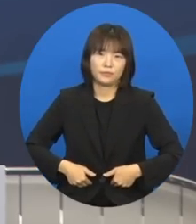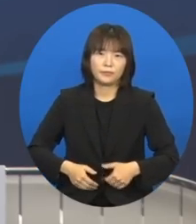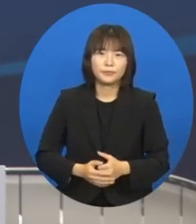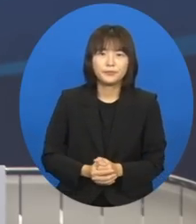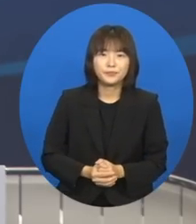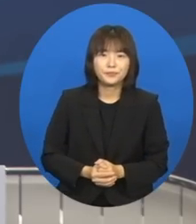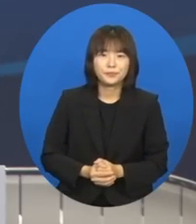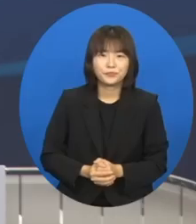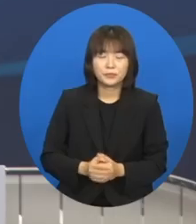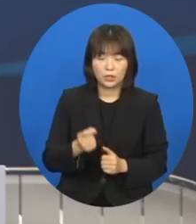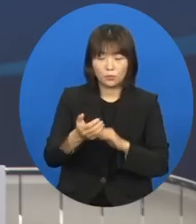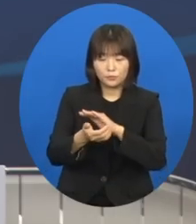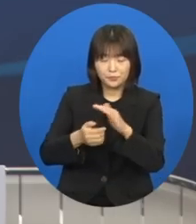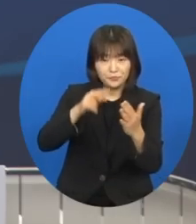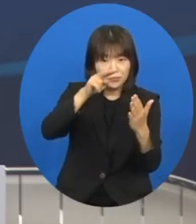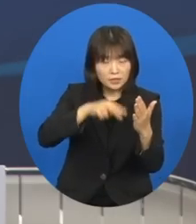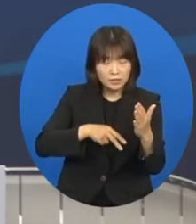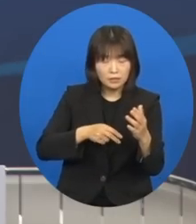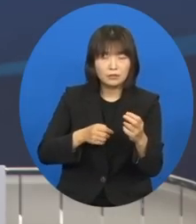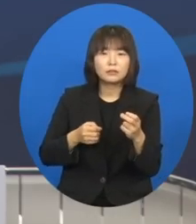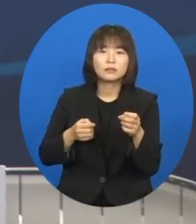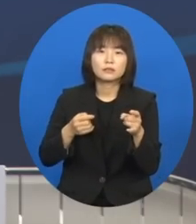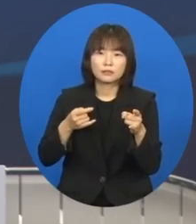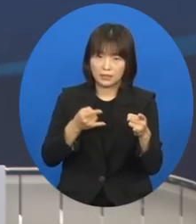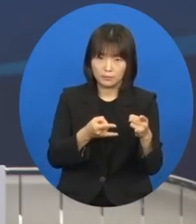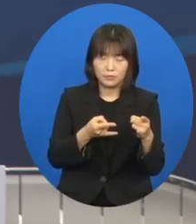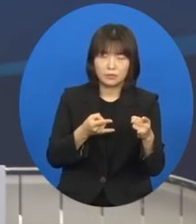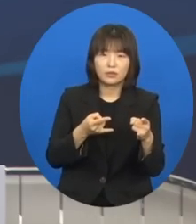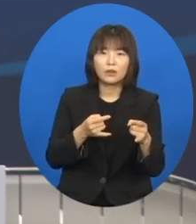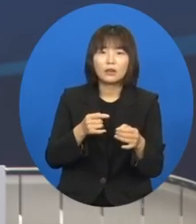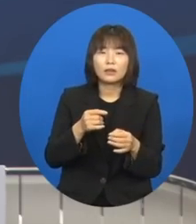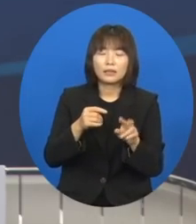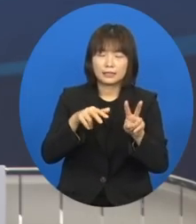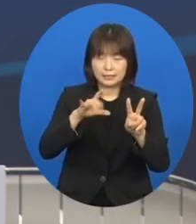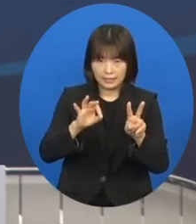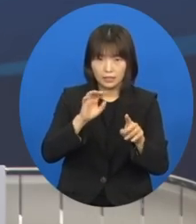우리가 조금 전에 읽었던 에베소서 2장 말씀,